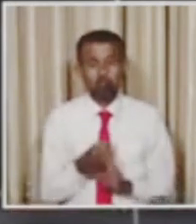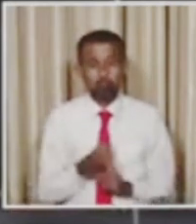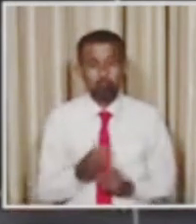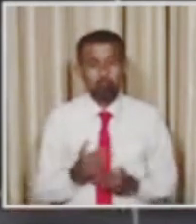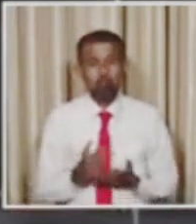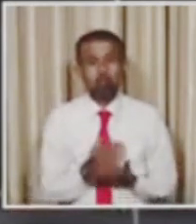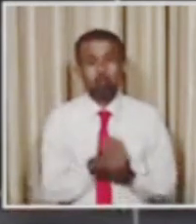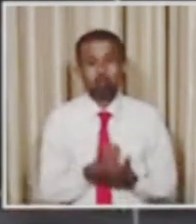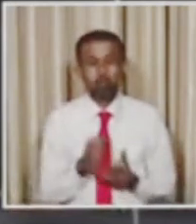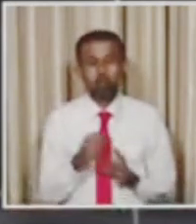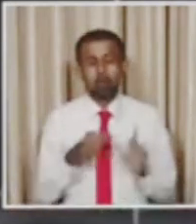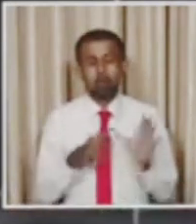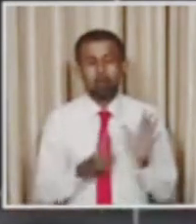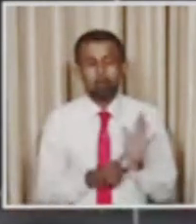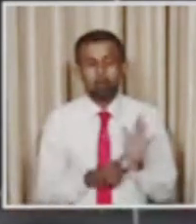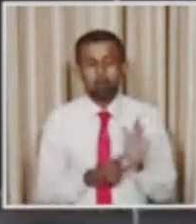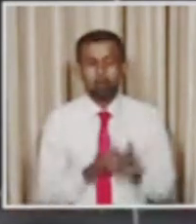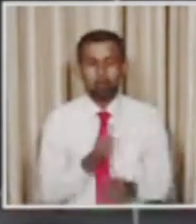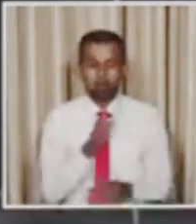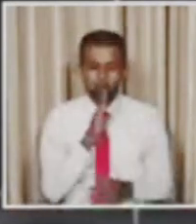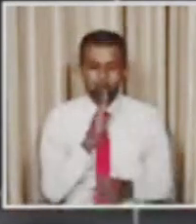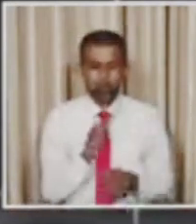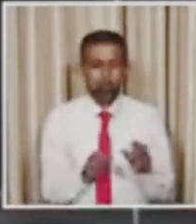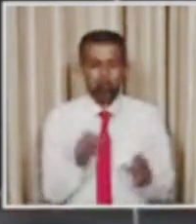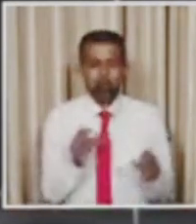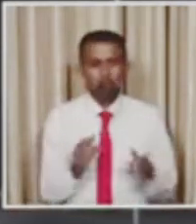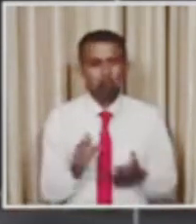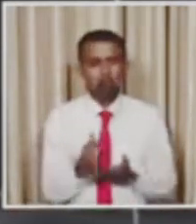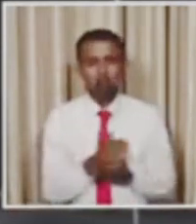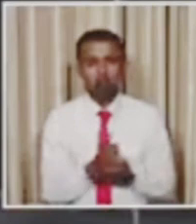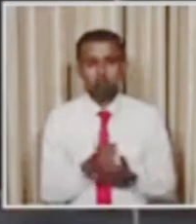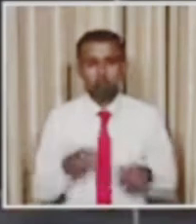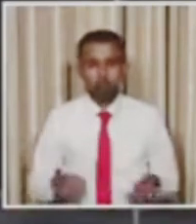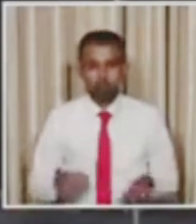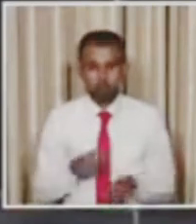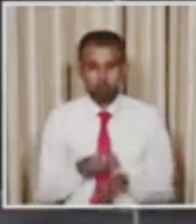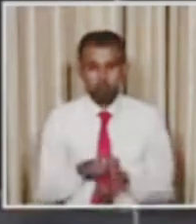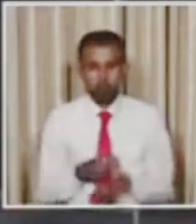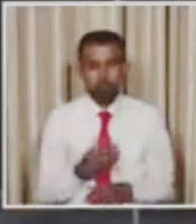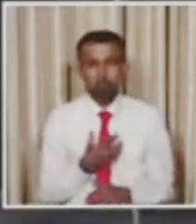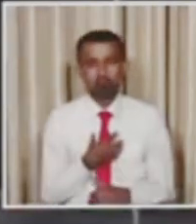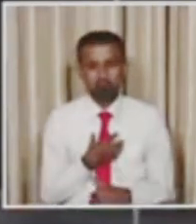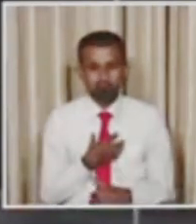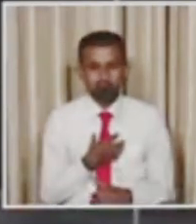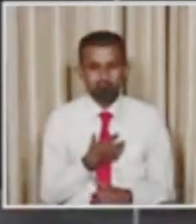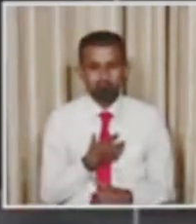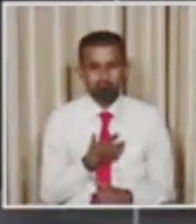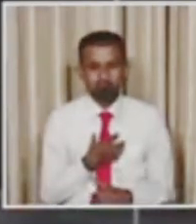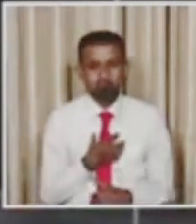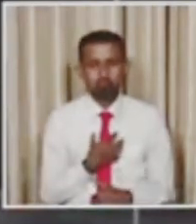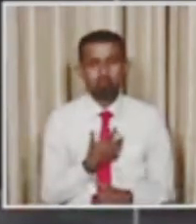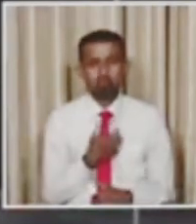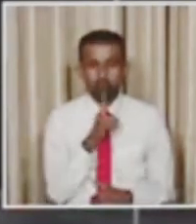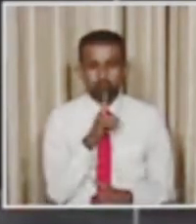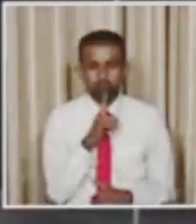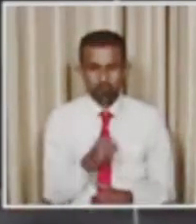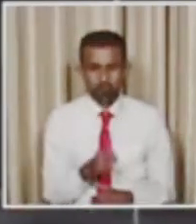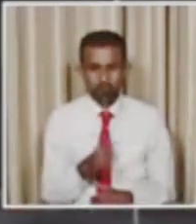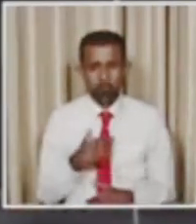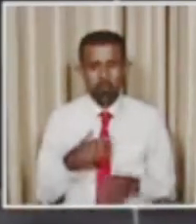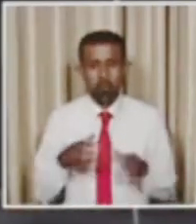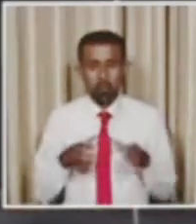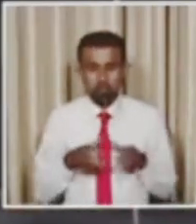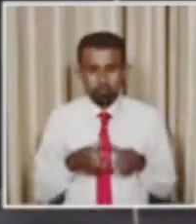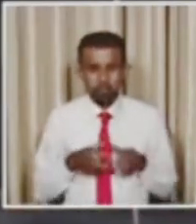සියලුම පලස්තීන අහිංසක ජනතාව වෙනුවෙන් මම මේ අවස්ථාවේදී මගේ කනගාටුව සහ සංවේගය පළ කරනවා අපේ පක්ෂයේ,